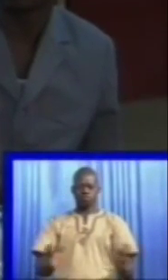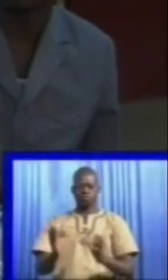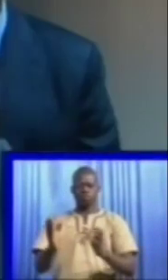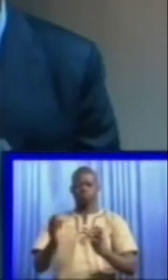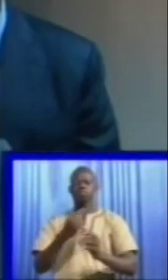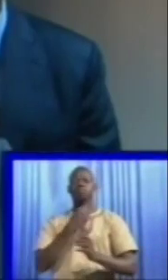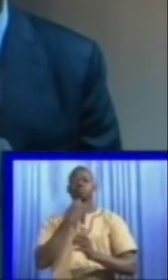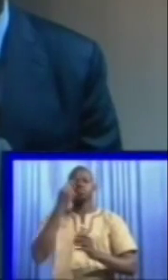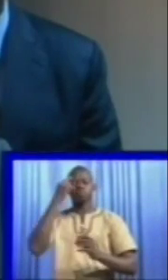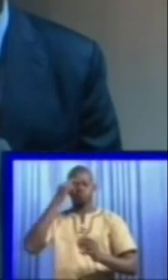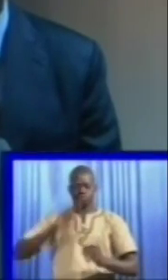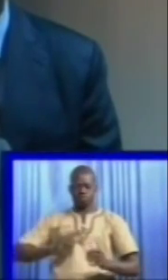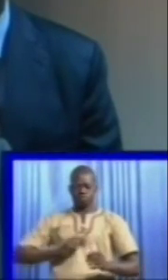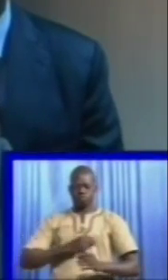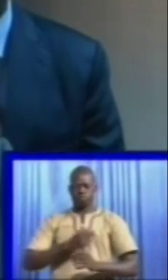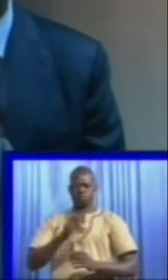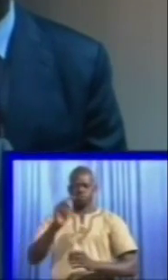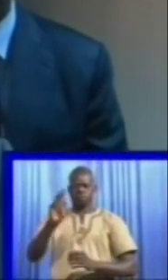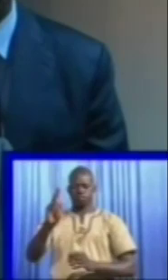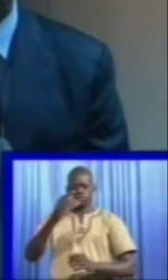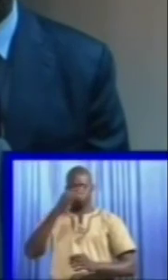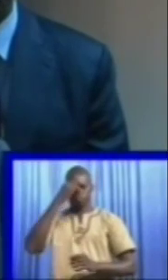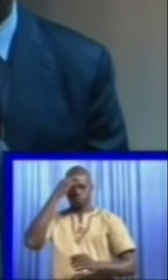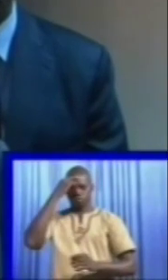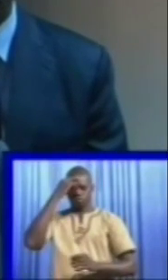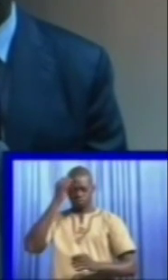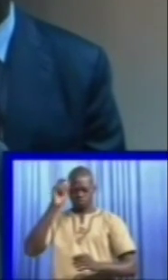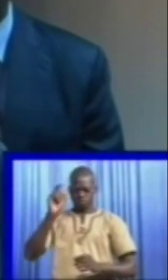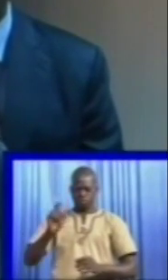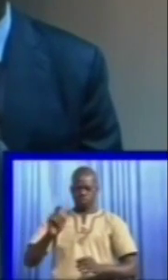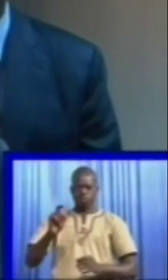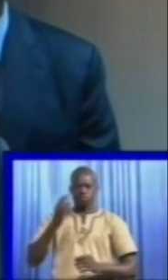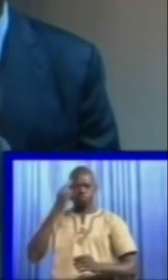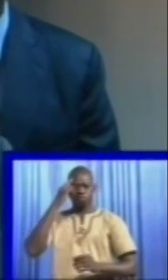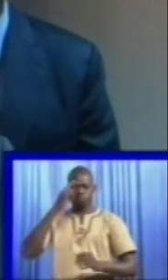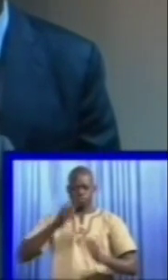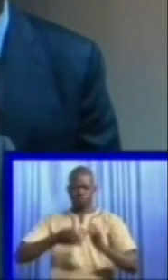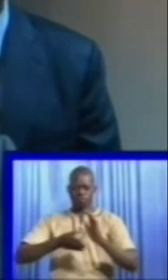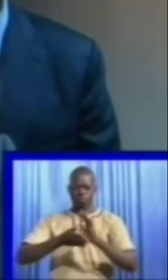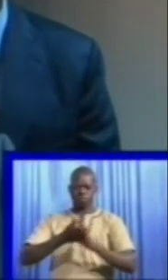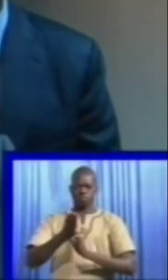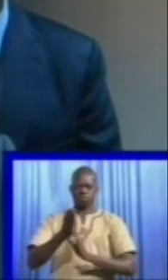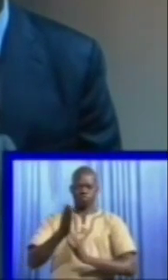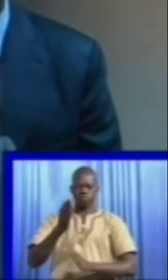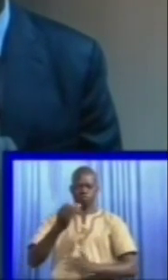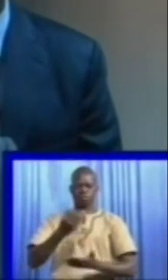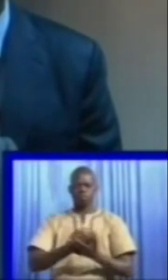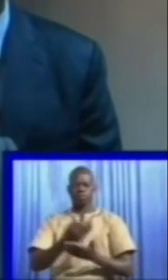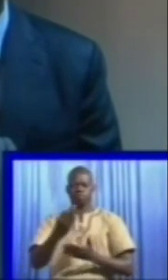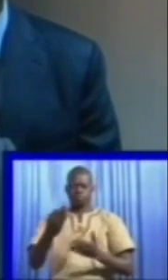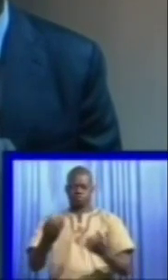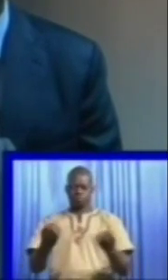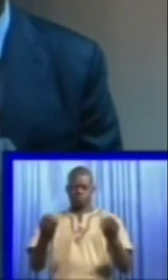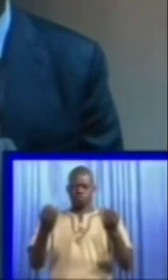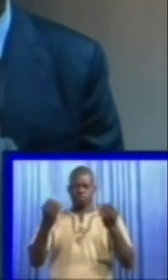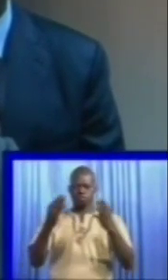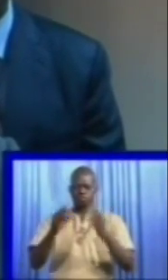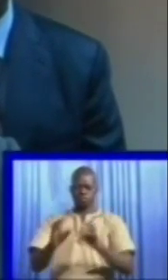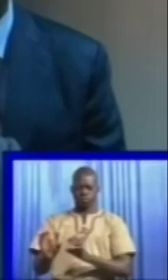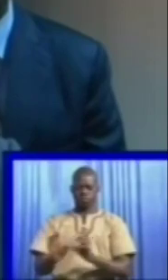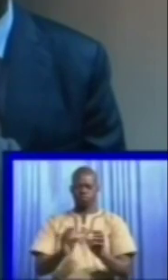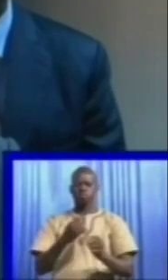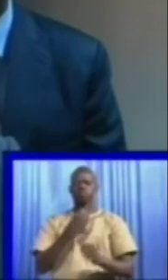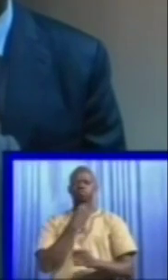pour nos télévisions, parce qu'il est nécessaire pour y aller qu'un investissement massif soit fait par, je